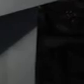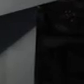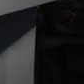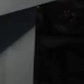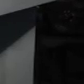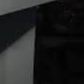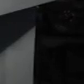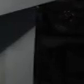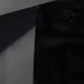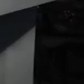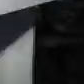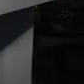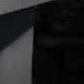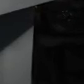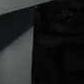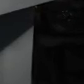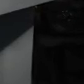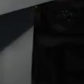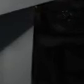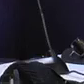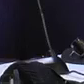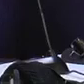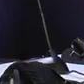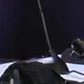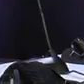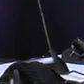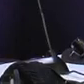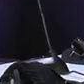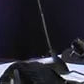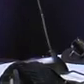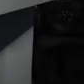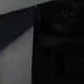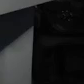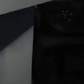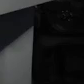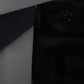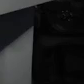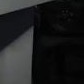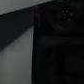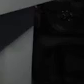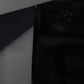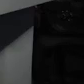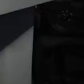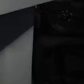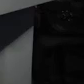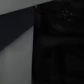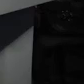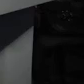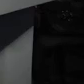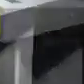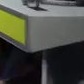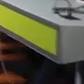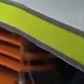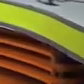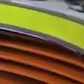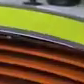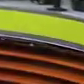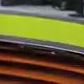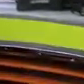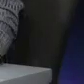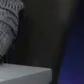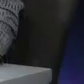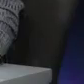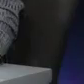ba't nandito na kasama mo na ngayon? Dinadala mo rito para i-turn over na kinanay? Alright? Tanungin ko yung